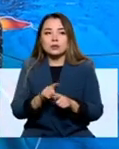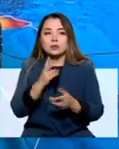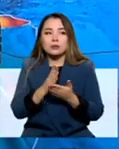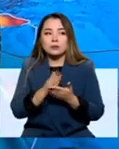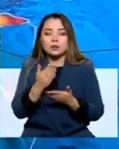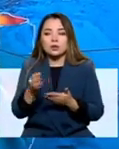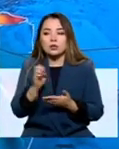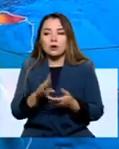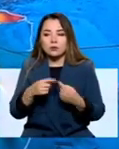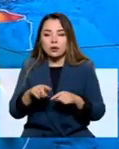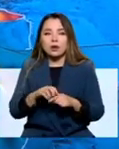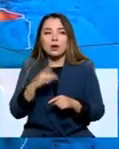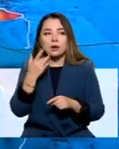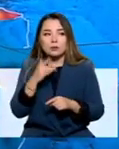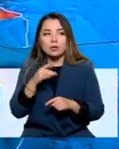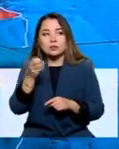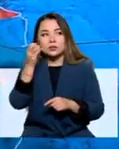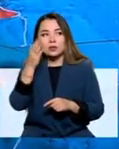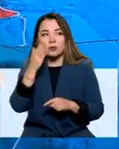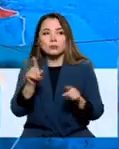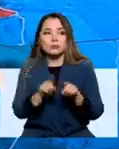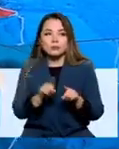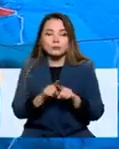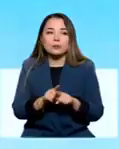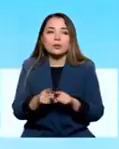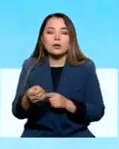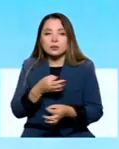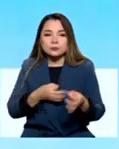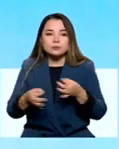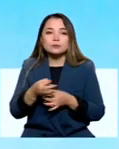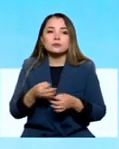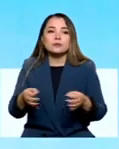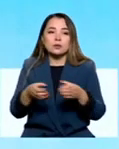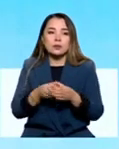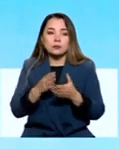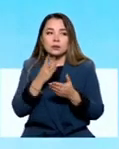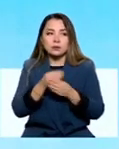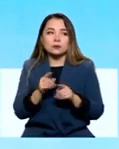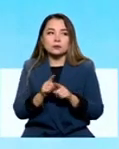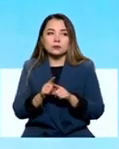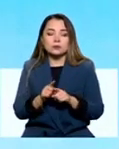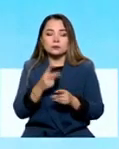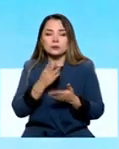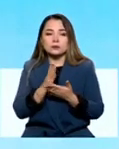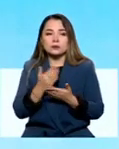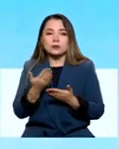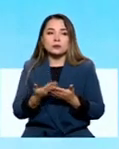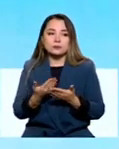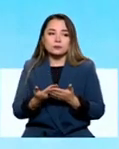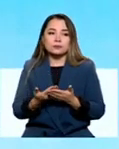мисалы Европада, Америкада, Японияда, ал бул жакта дагы популяризация кылганга чоң аракеттер жасатабыз. Азыр